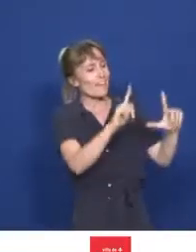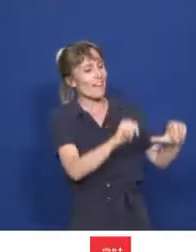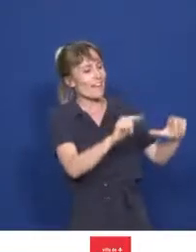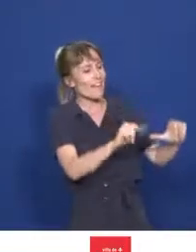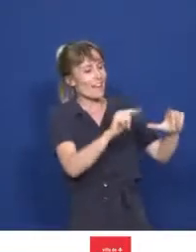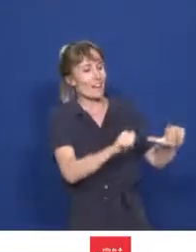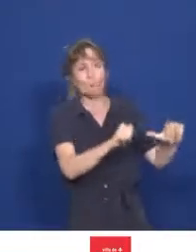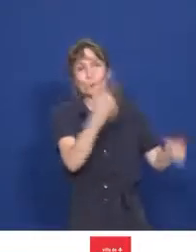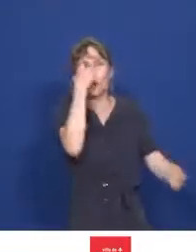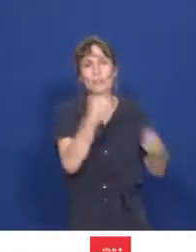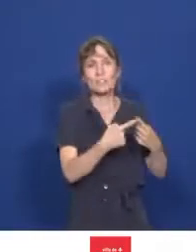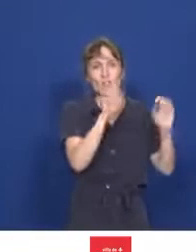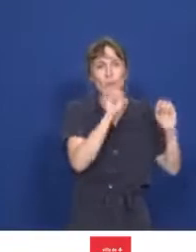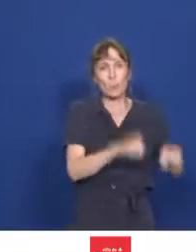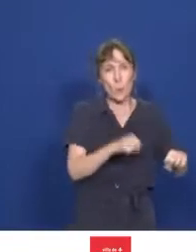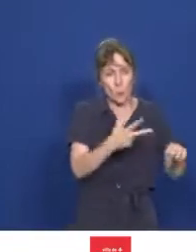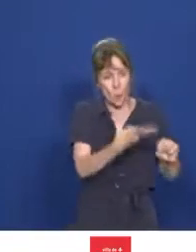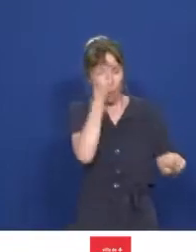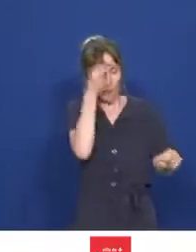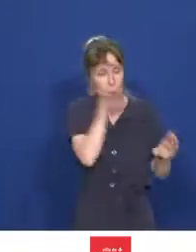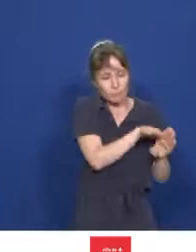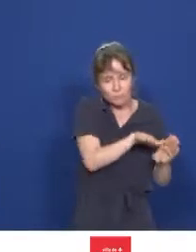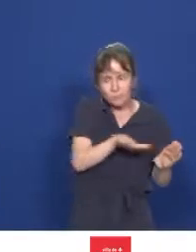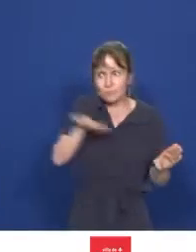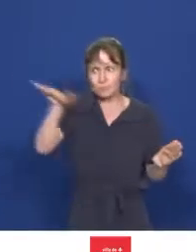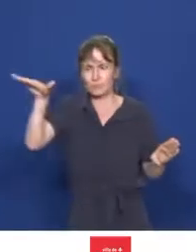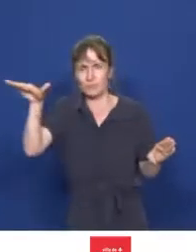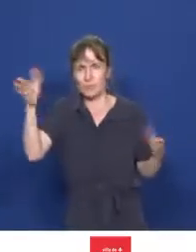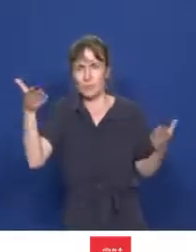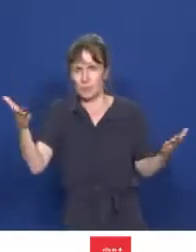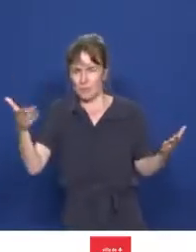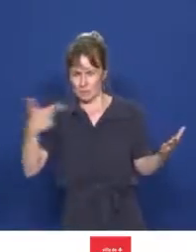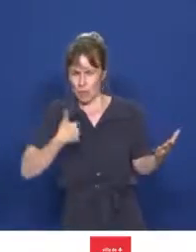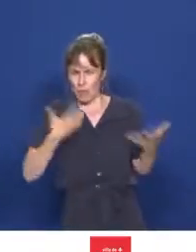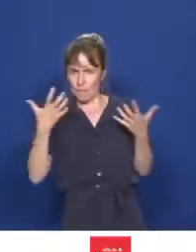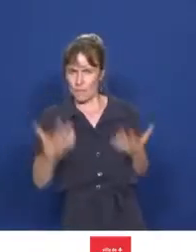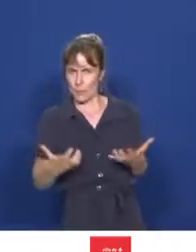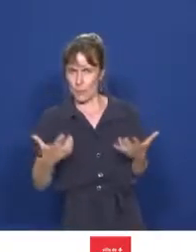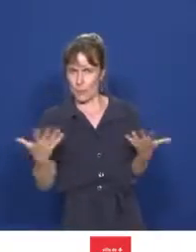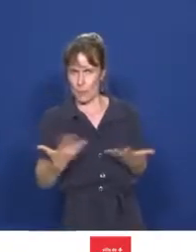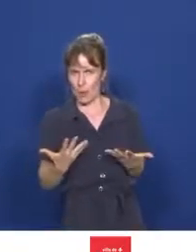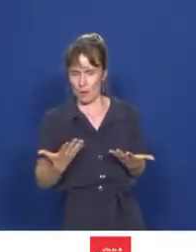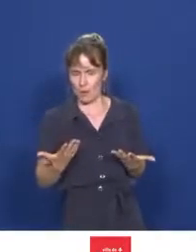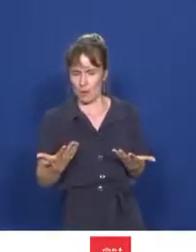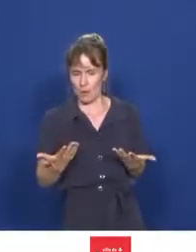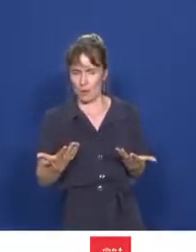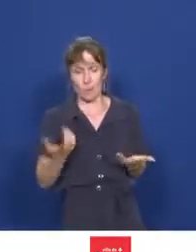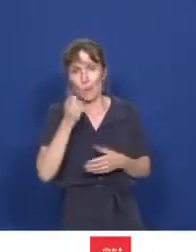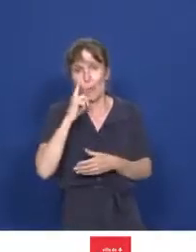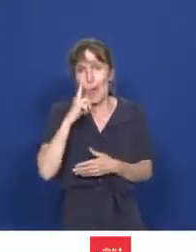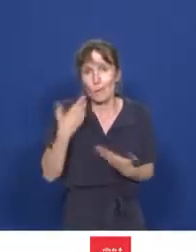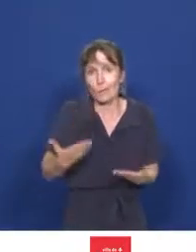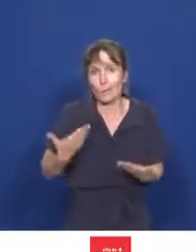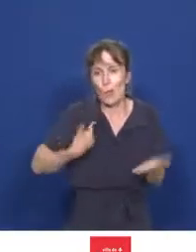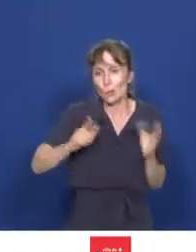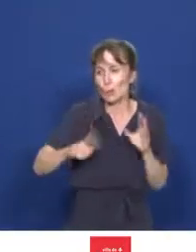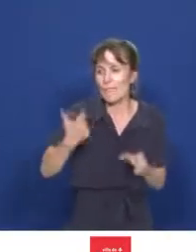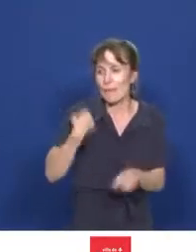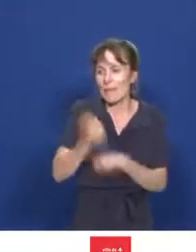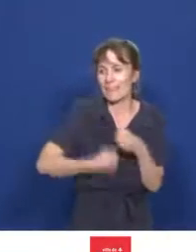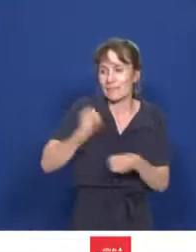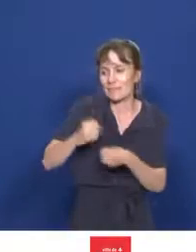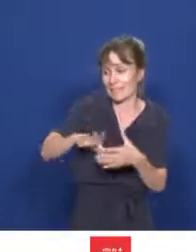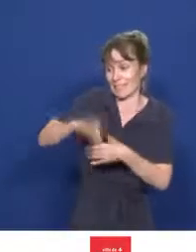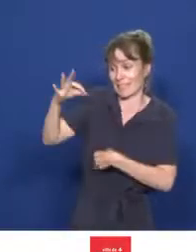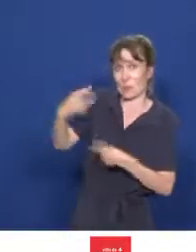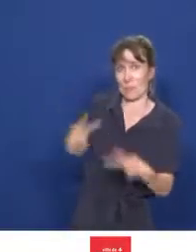bien, moi, je souhaite, c'est la demande du groupe Faire Respirer l'Île, que l'ensemble, parce que nous sommes qu'à la deuxième année du mandat, effectivement, qu'on puisse